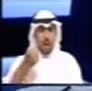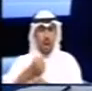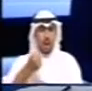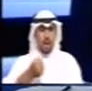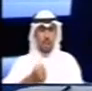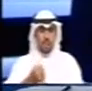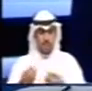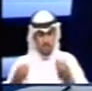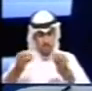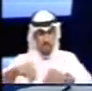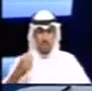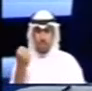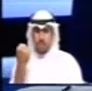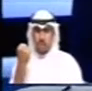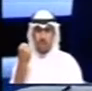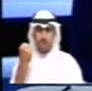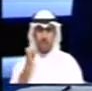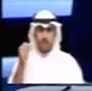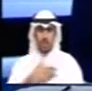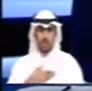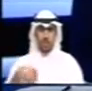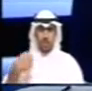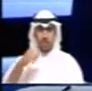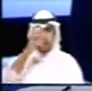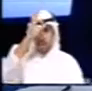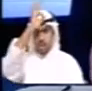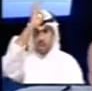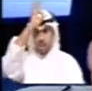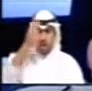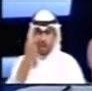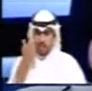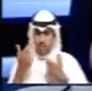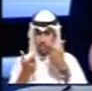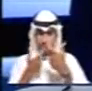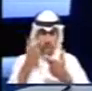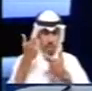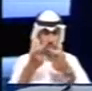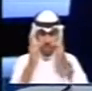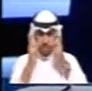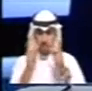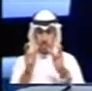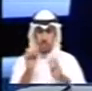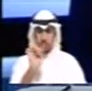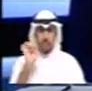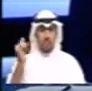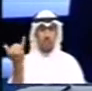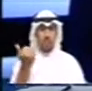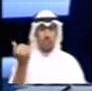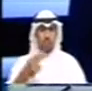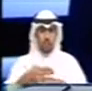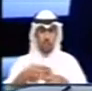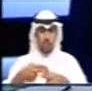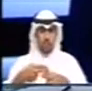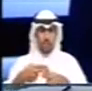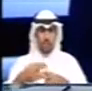يبذلها رجال الأمن لحفظ أمن واستقرار المرافق الحيوية في البلاد. نعم، وعلى رأسها